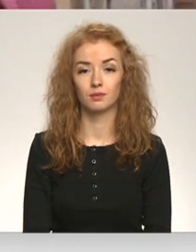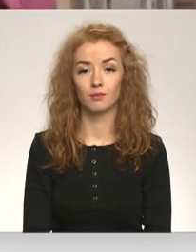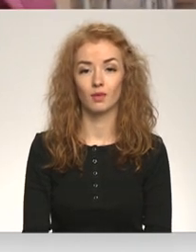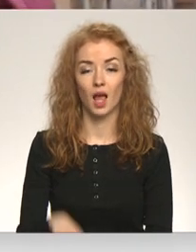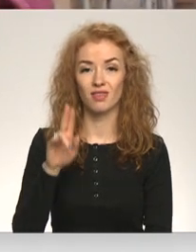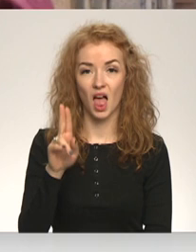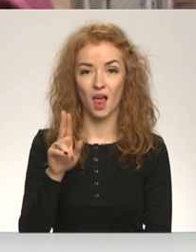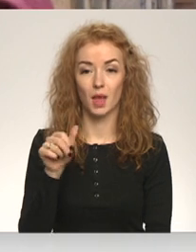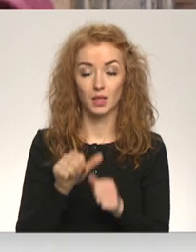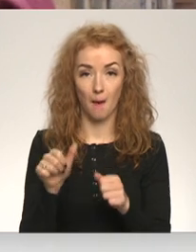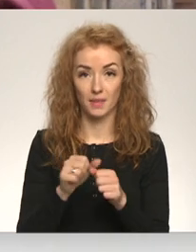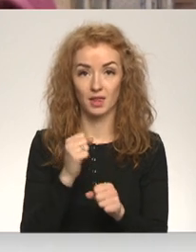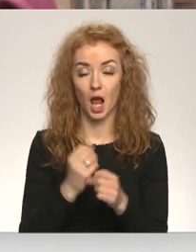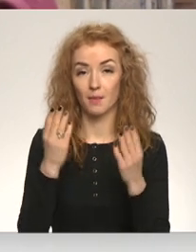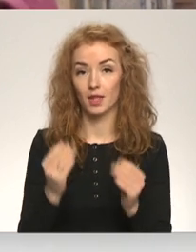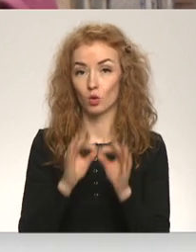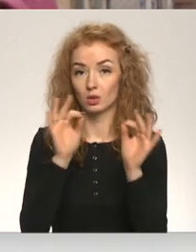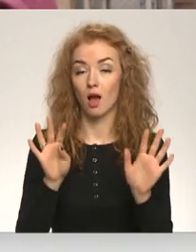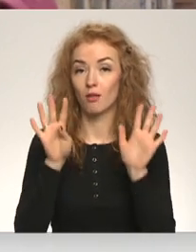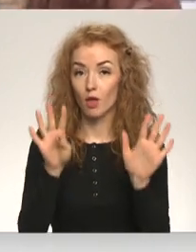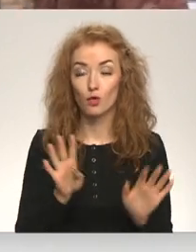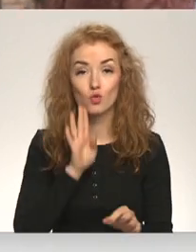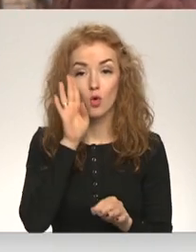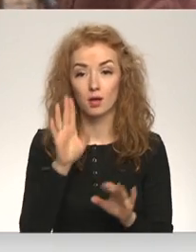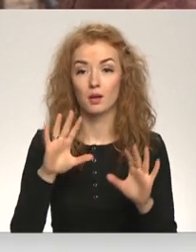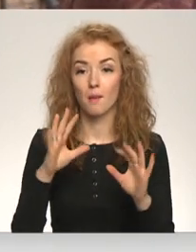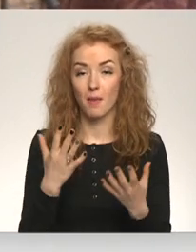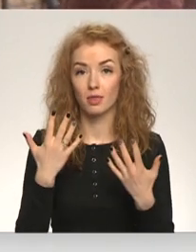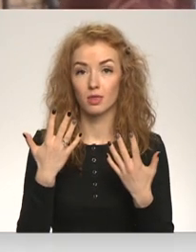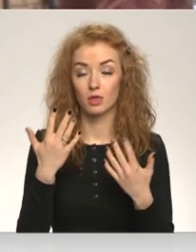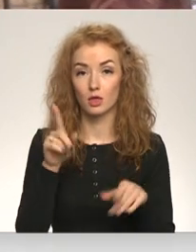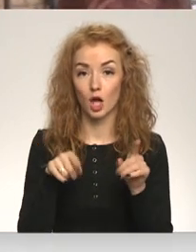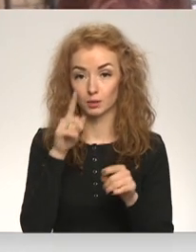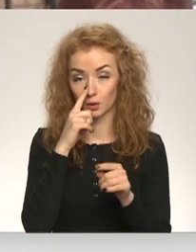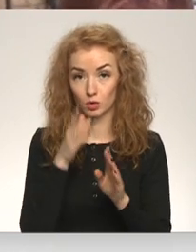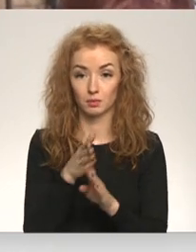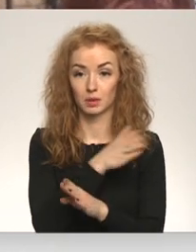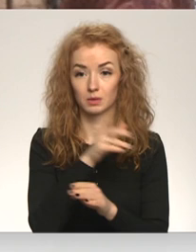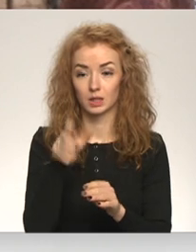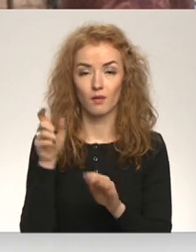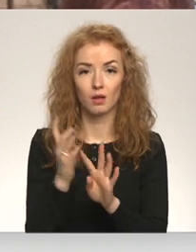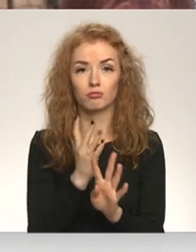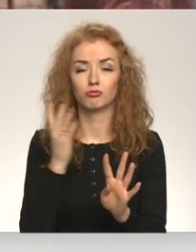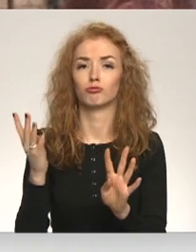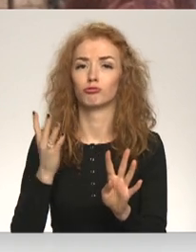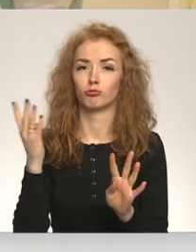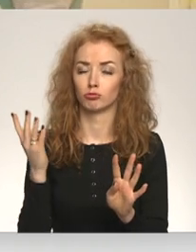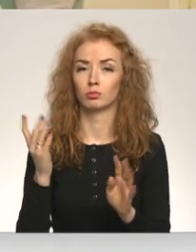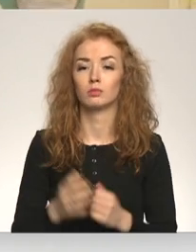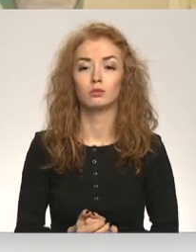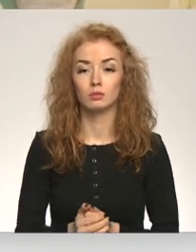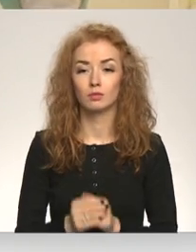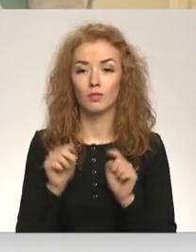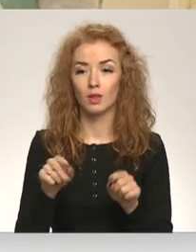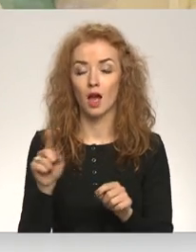Neretas aptieka darba dienu sāk 9:00 no rīta, bet jau vairākas minūtes pirms tam pie durvīm gaida daži vietējie iedzīvotāji. Šī